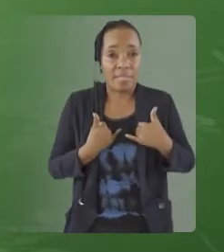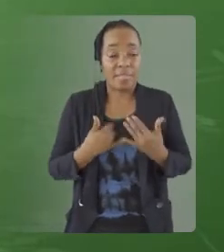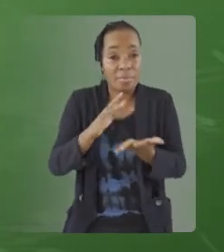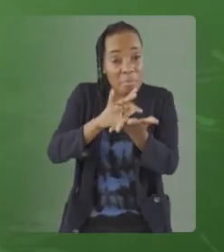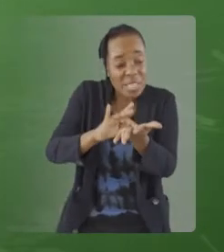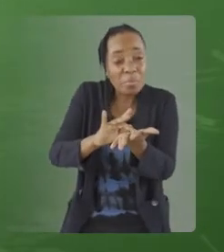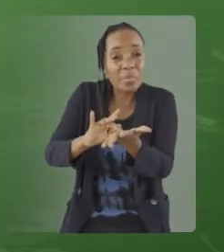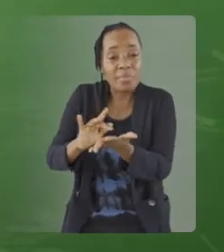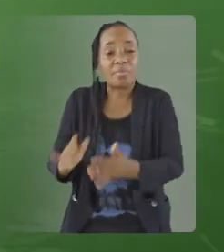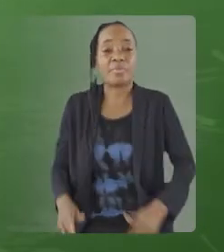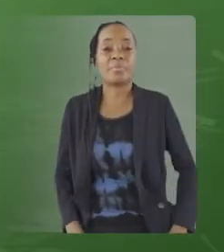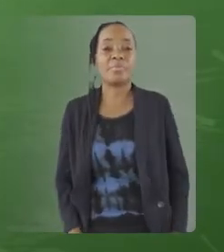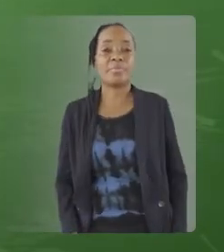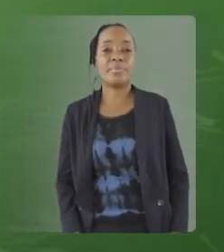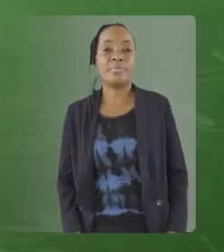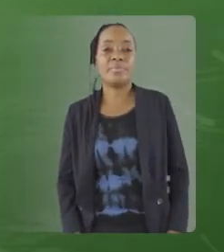médicaments.